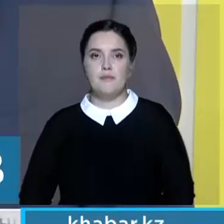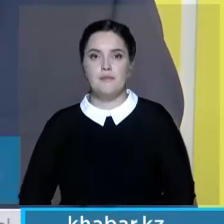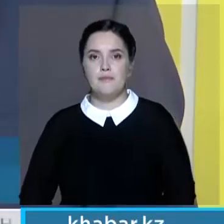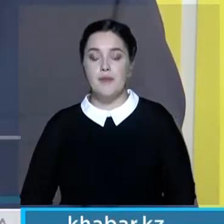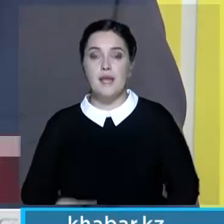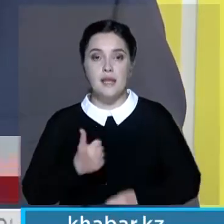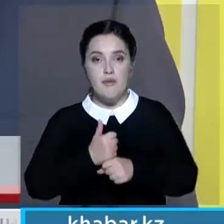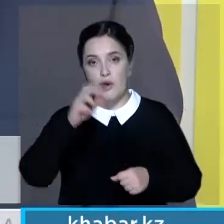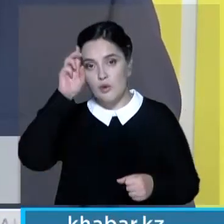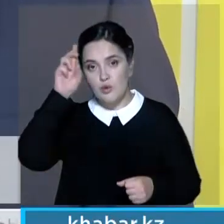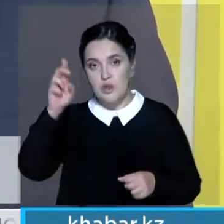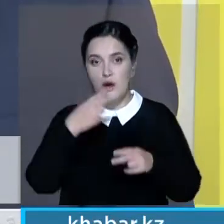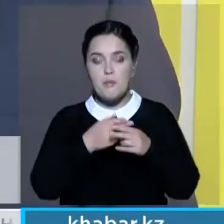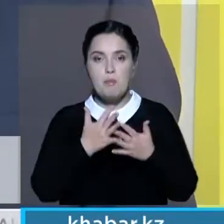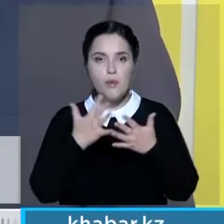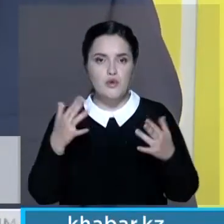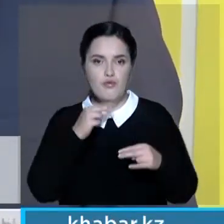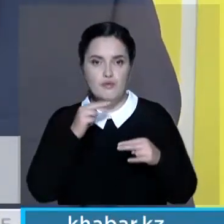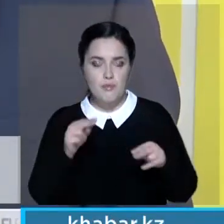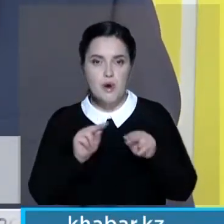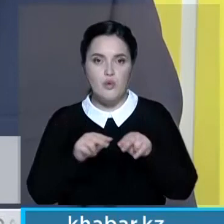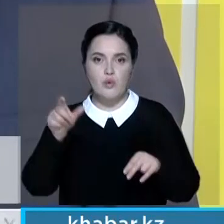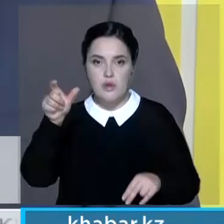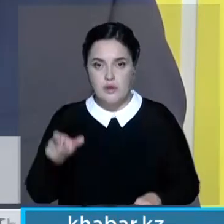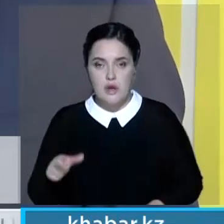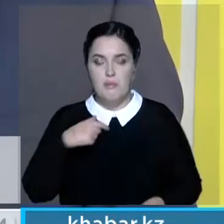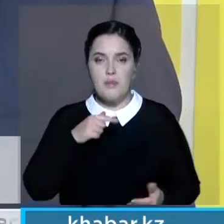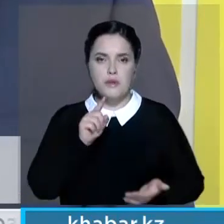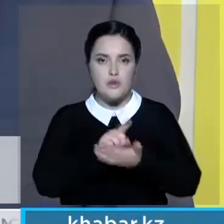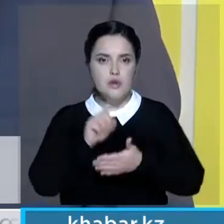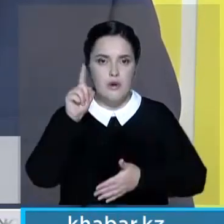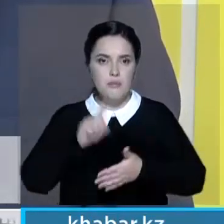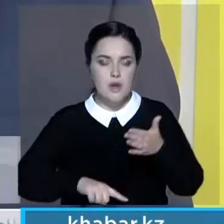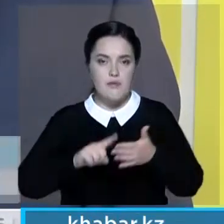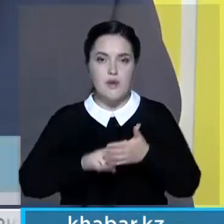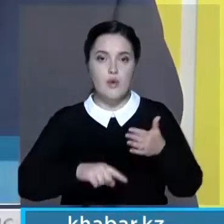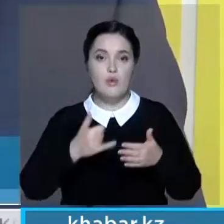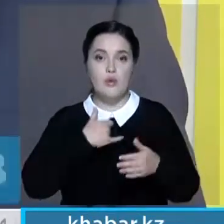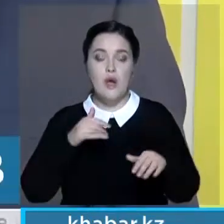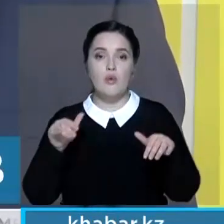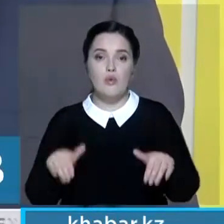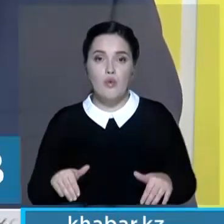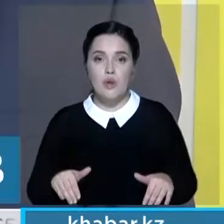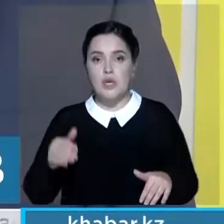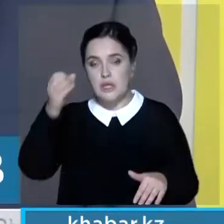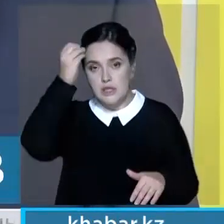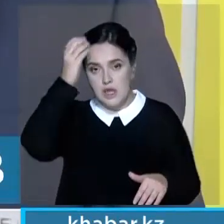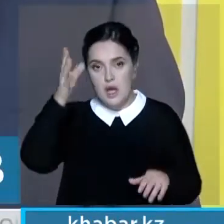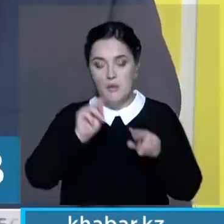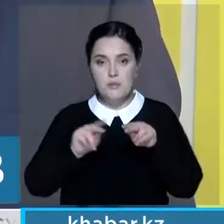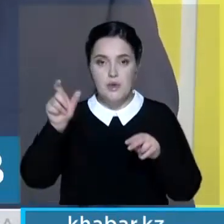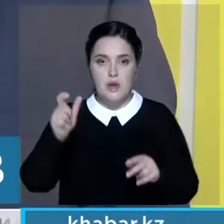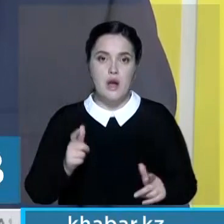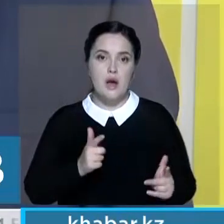Глава государства уделяет большое внимание педагогам. Мы, в свою очередь, должны оправдать это доверие. У нас в колледже талантливые преподаватели, которые готовят